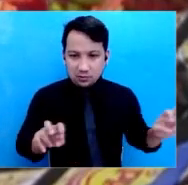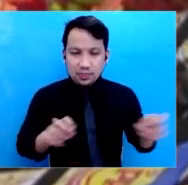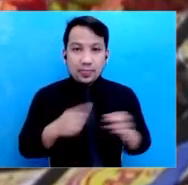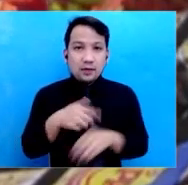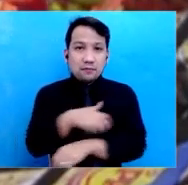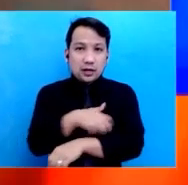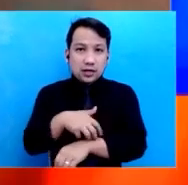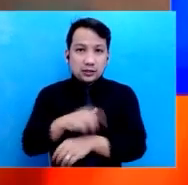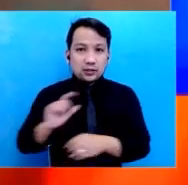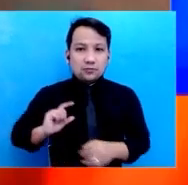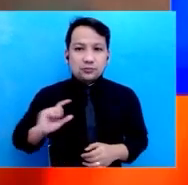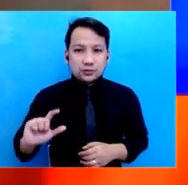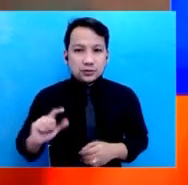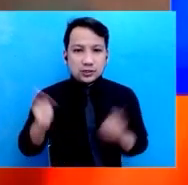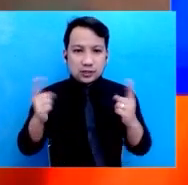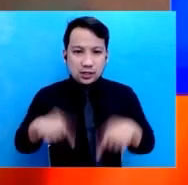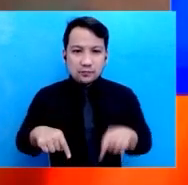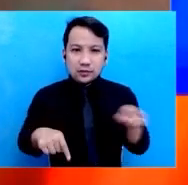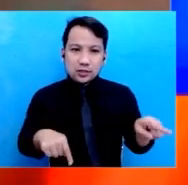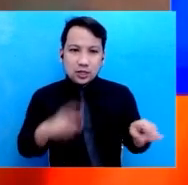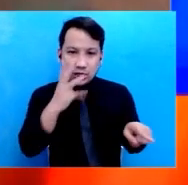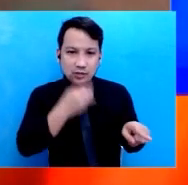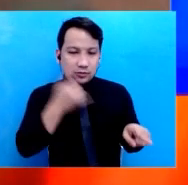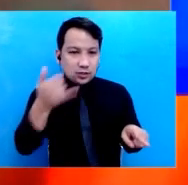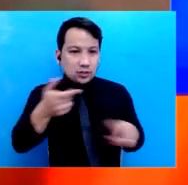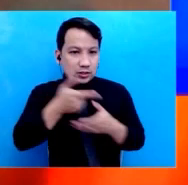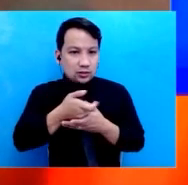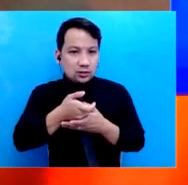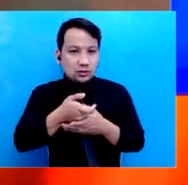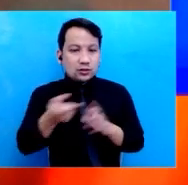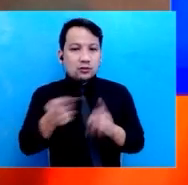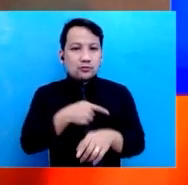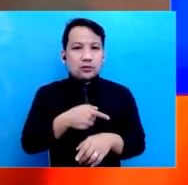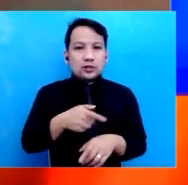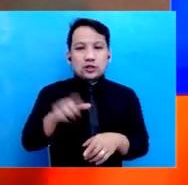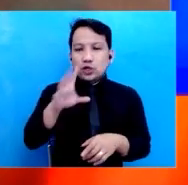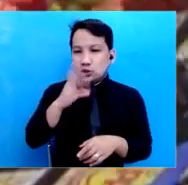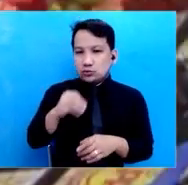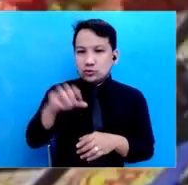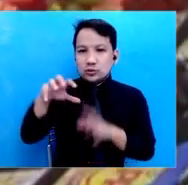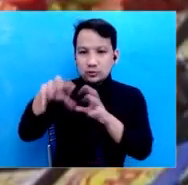Police sa insidente para matukoy ang riding in tandem na nasa likod ng pang-hold up.